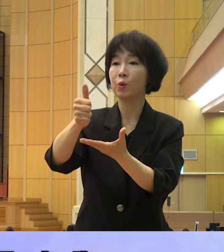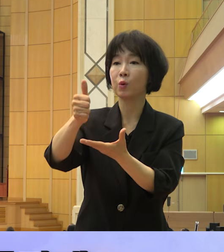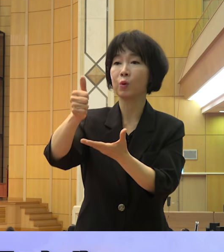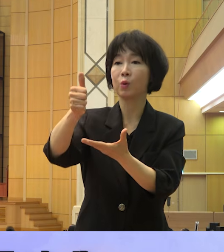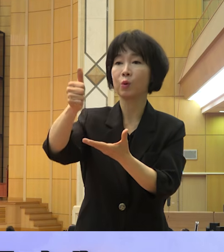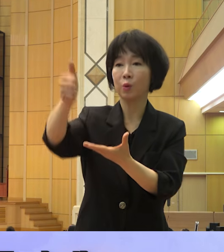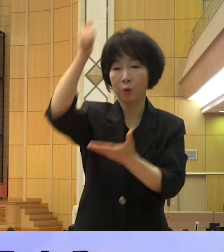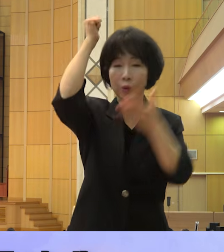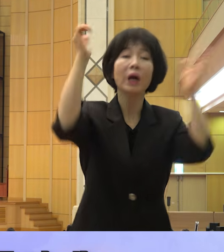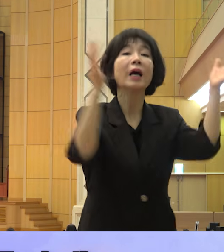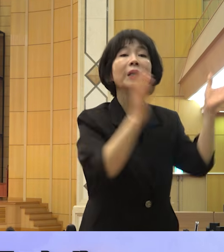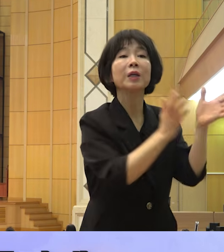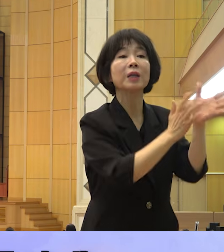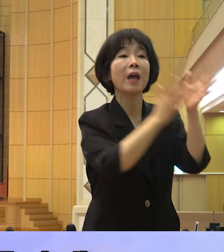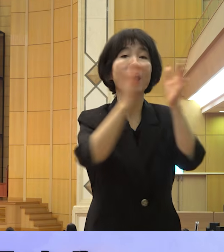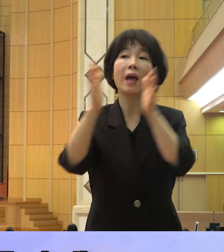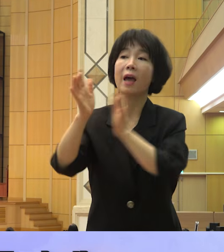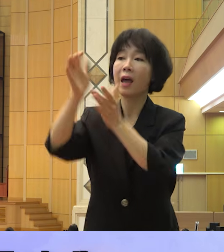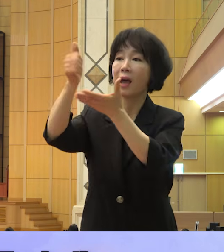예수